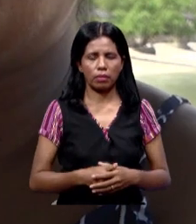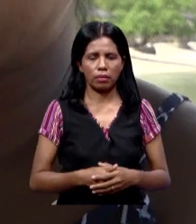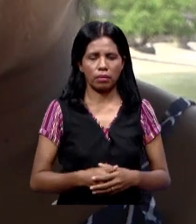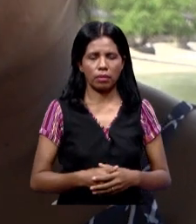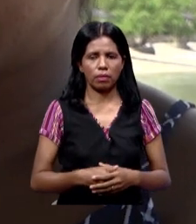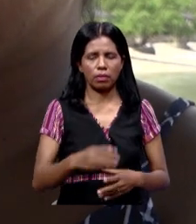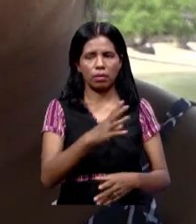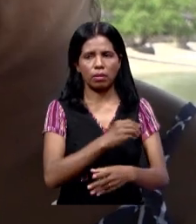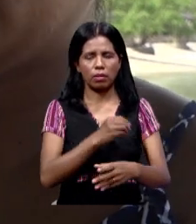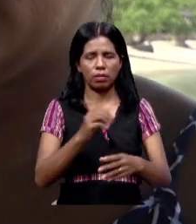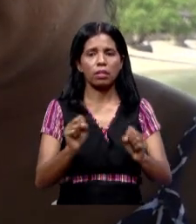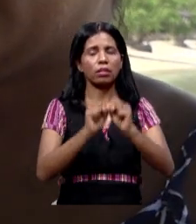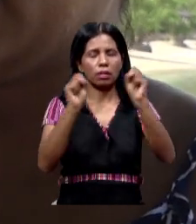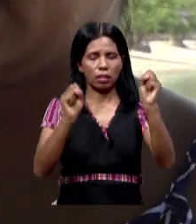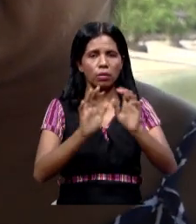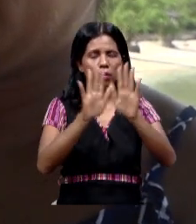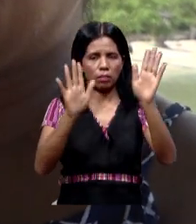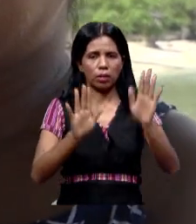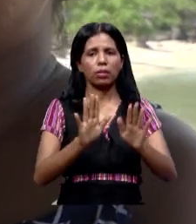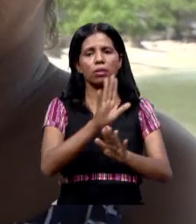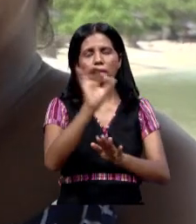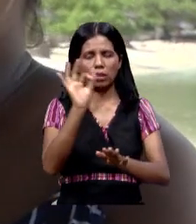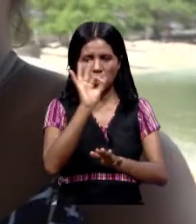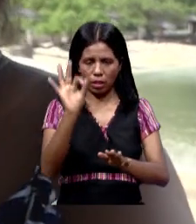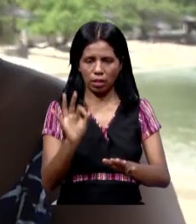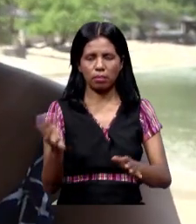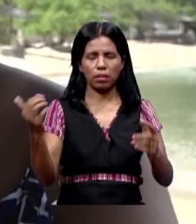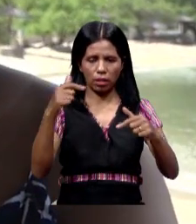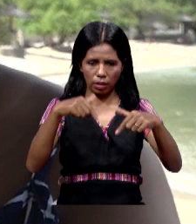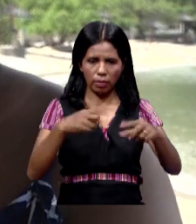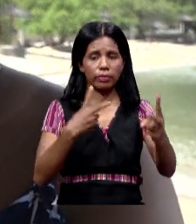pas tu sabu domingo sexta sira ni no sé la cara